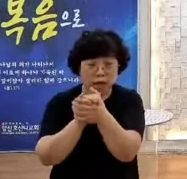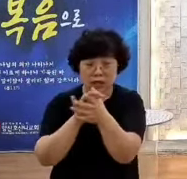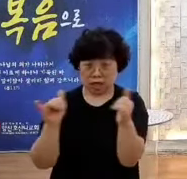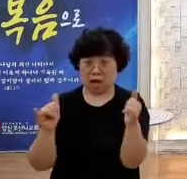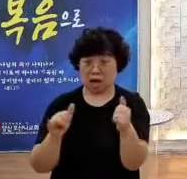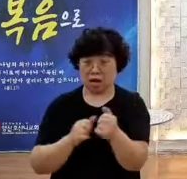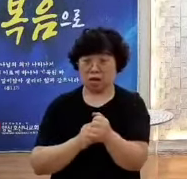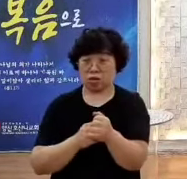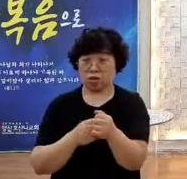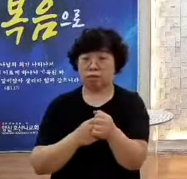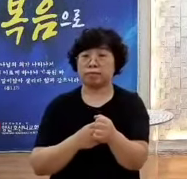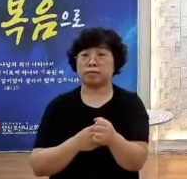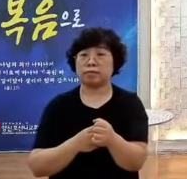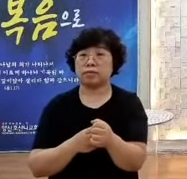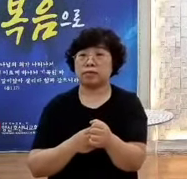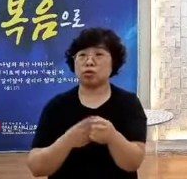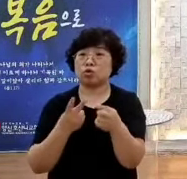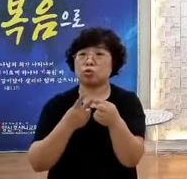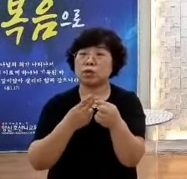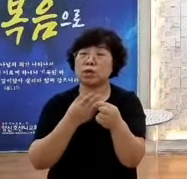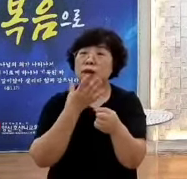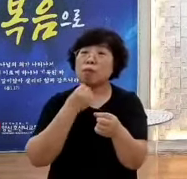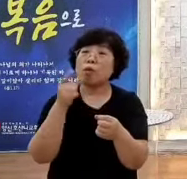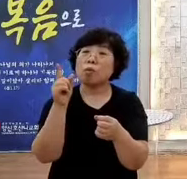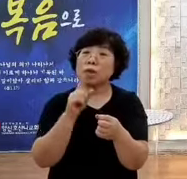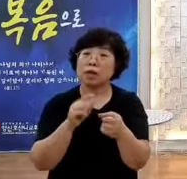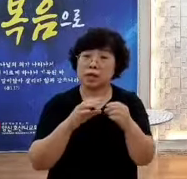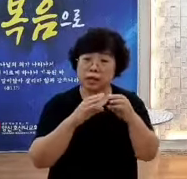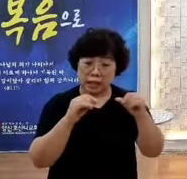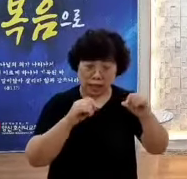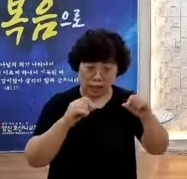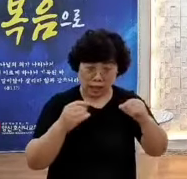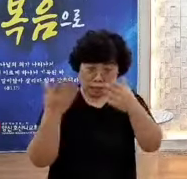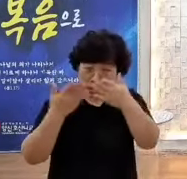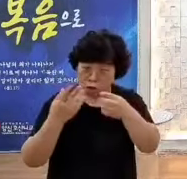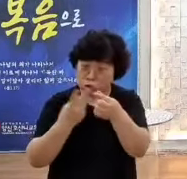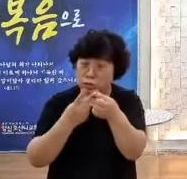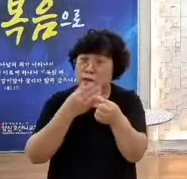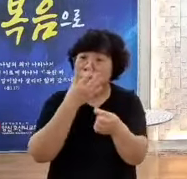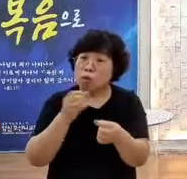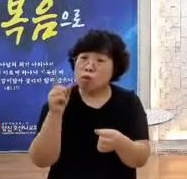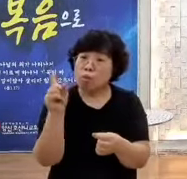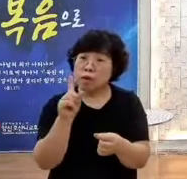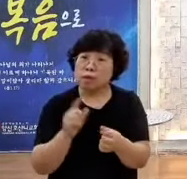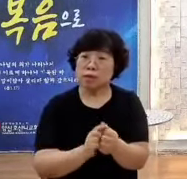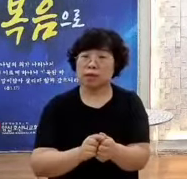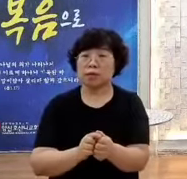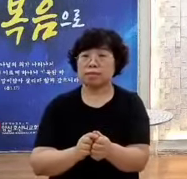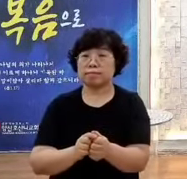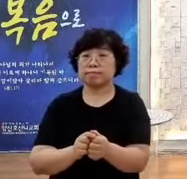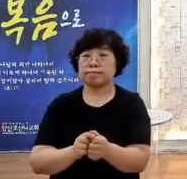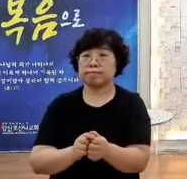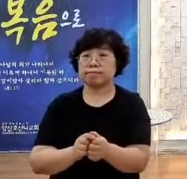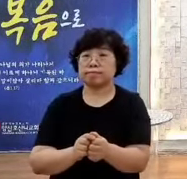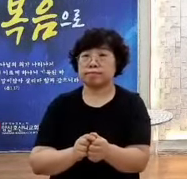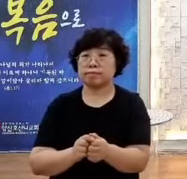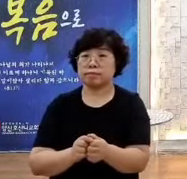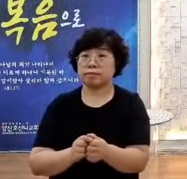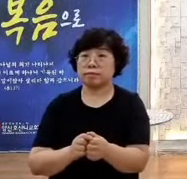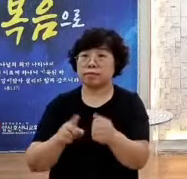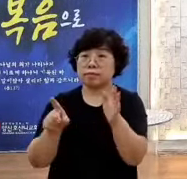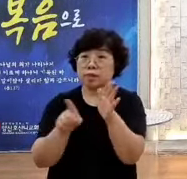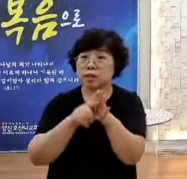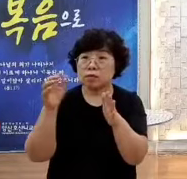자, 2절로 넘어가면요, 두 번째 복은 뭡니까? 자, 또한 그로 말미암아 우리가 믿음으로 서 있는 이 은혜에